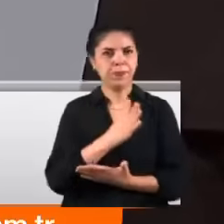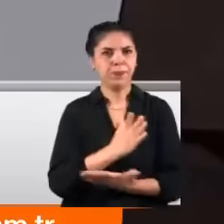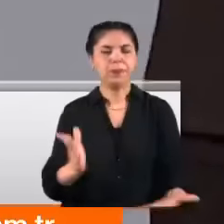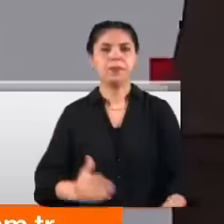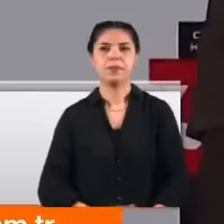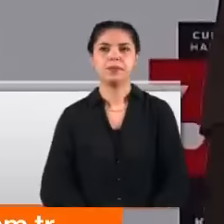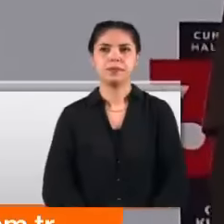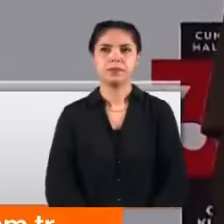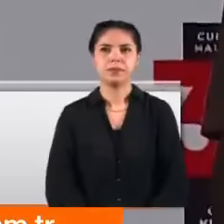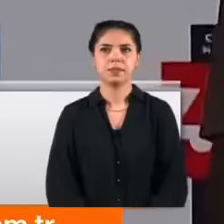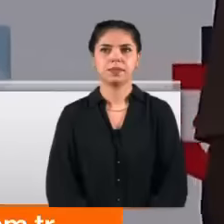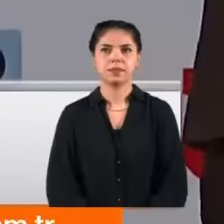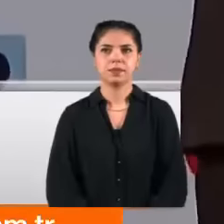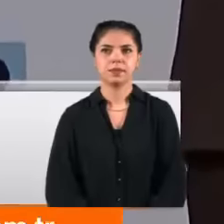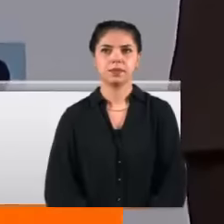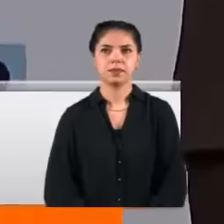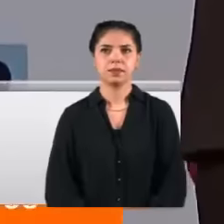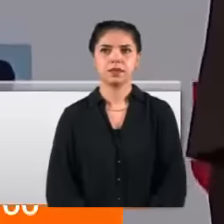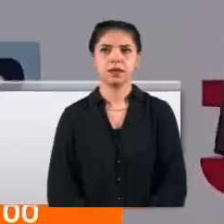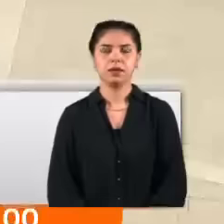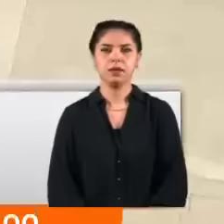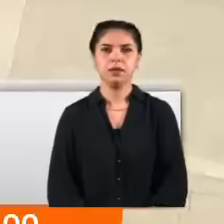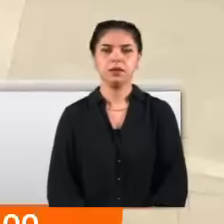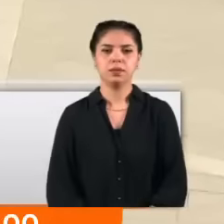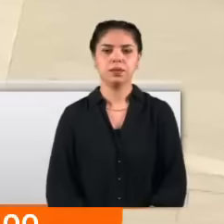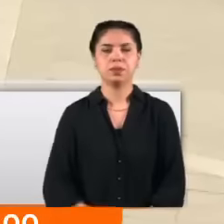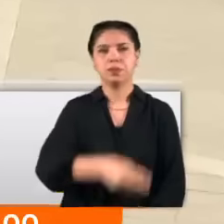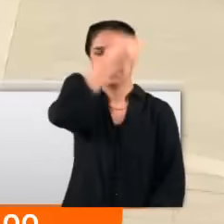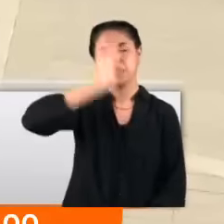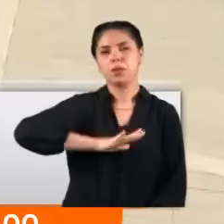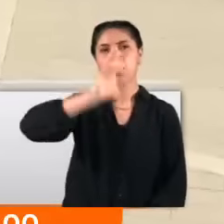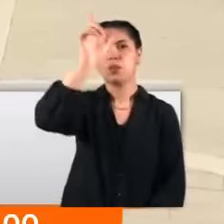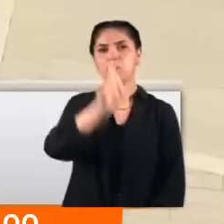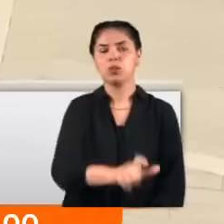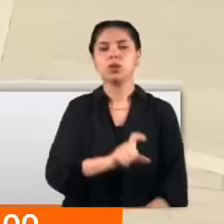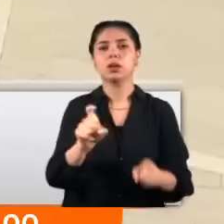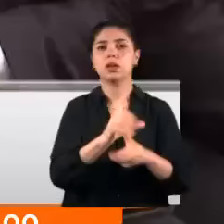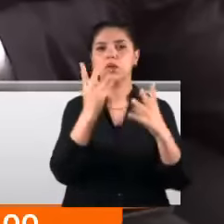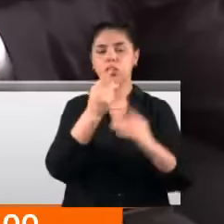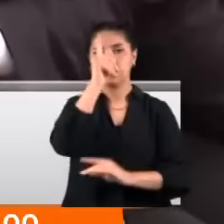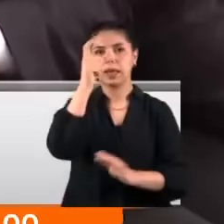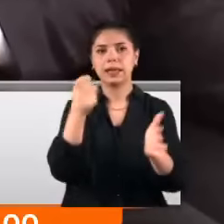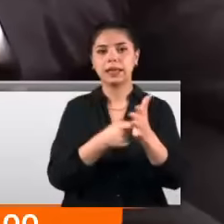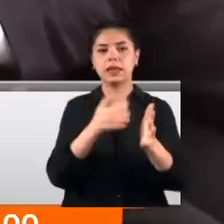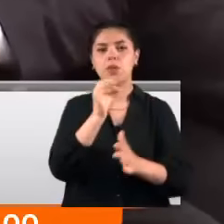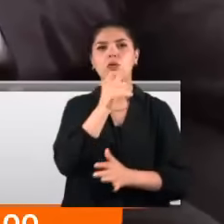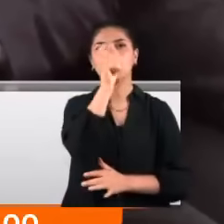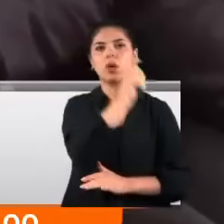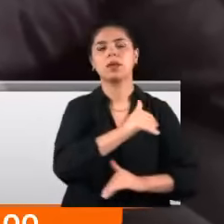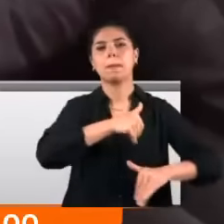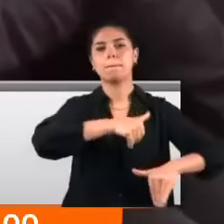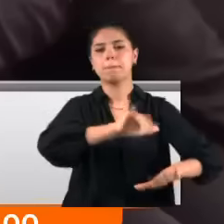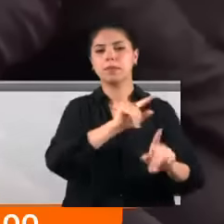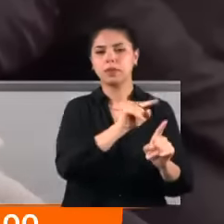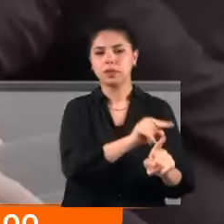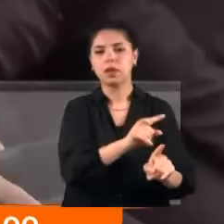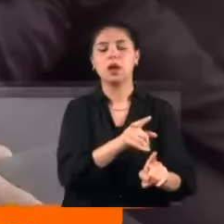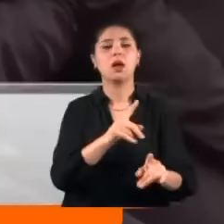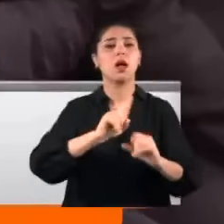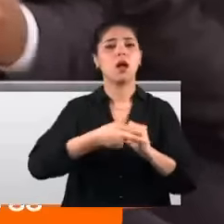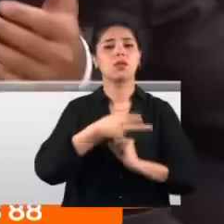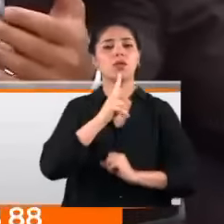başaracağız. Onlar kaybedecekler. İmamoğlu'nun gerilim yaşadığı tek isim Özgür Özel değil. Haftanın son günü